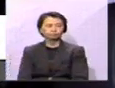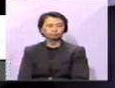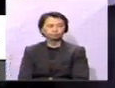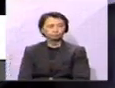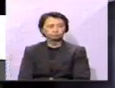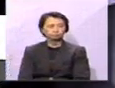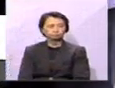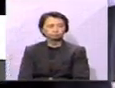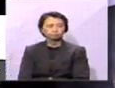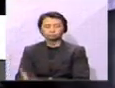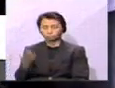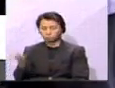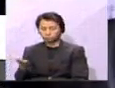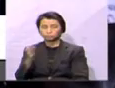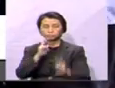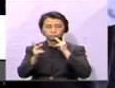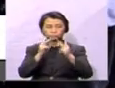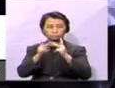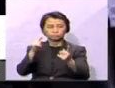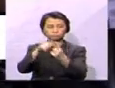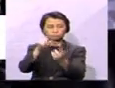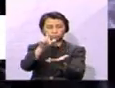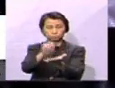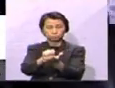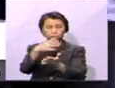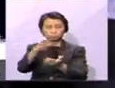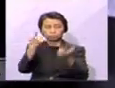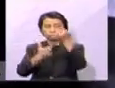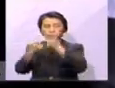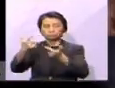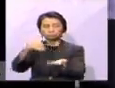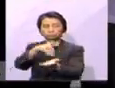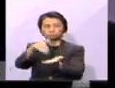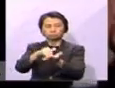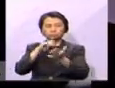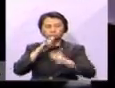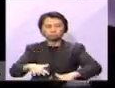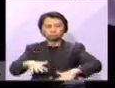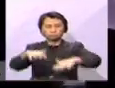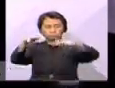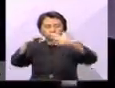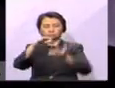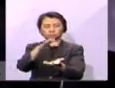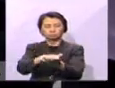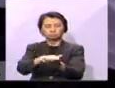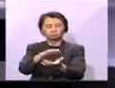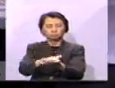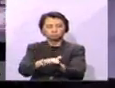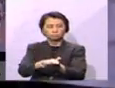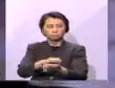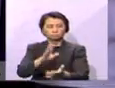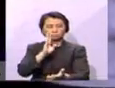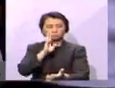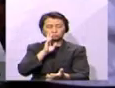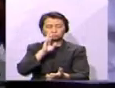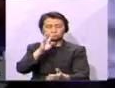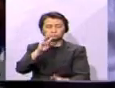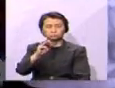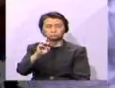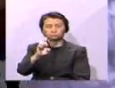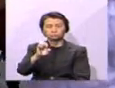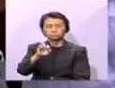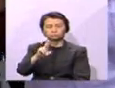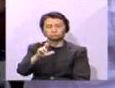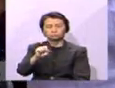telah Beliau berkata demikian kepada media selepas melawat pusat pemindahan banjir di sekolah kebangsaan air papan Mersing